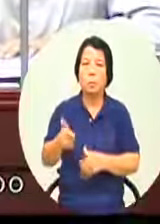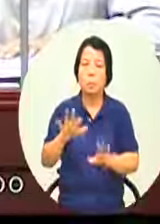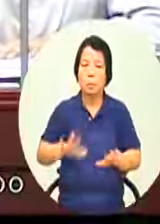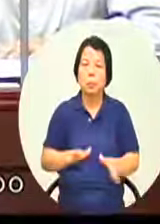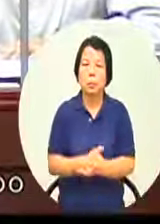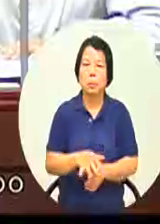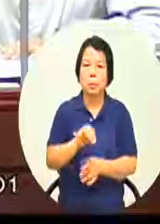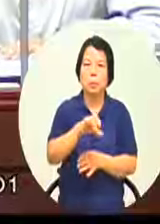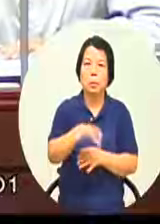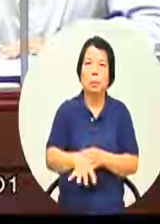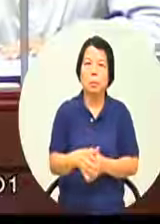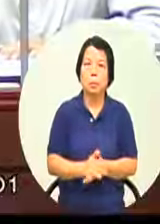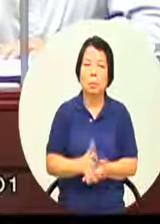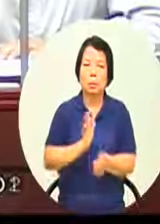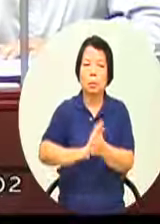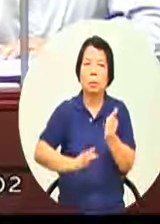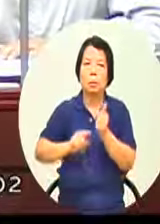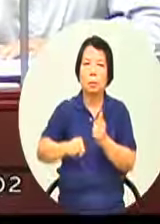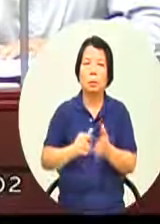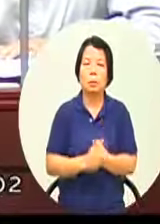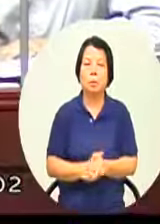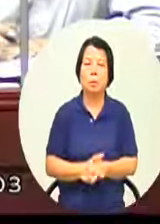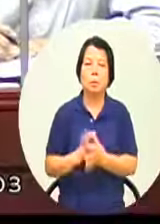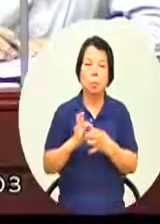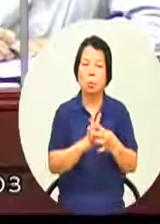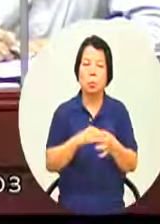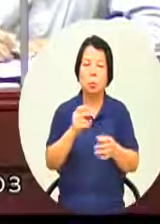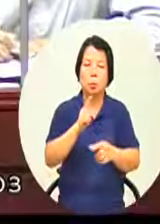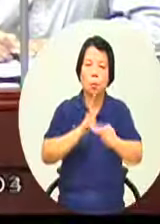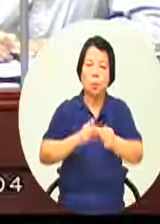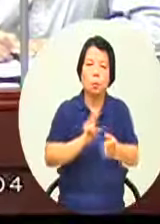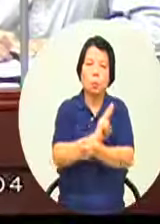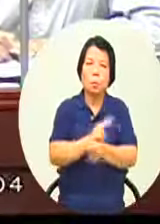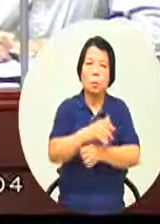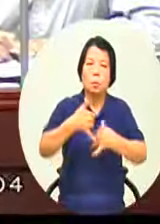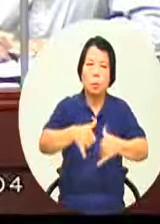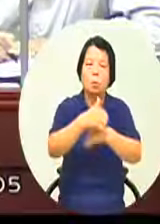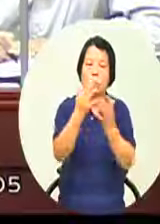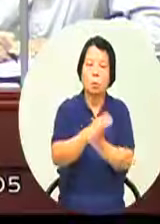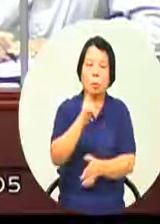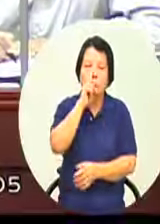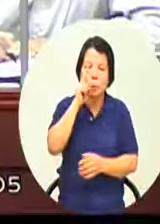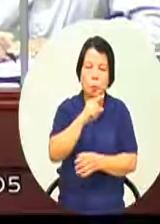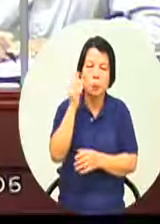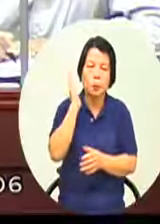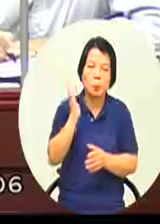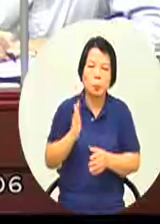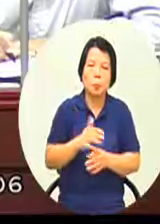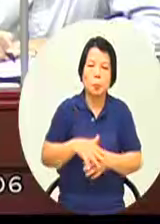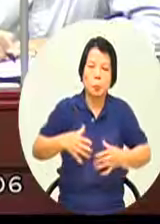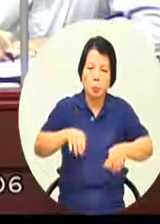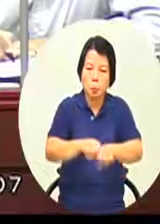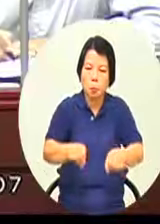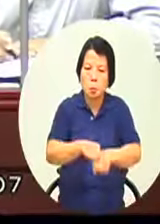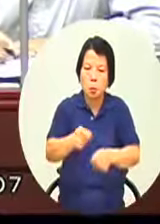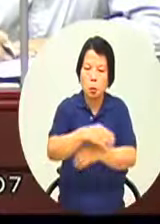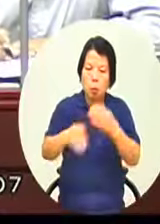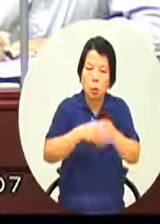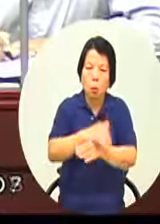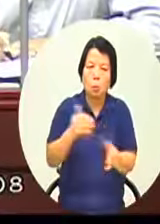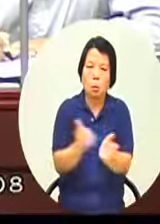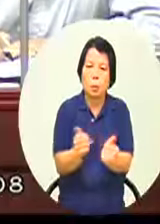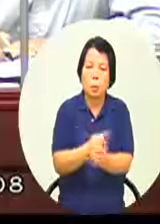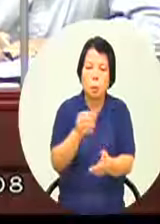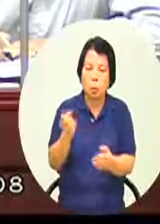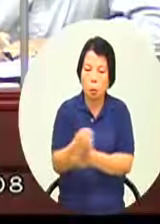哈，涉及到说我们整个这个中林路的污水管线哈，过去其实完工以后也没有发生这种状况，而且我们